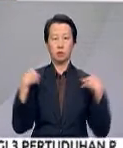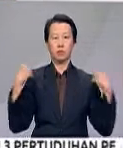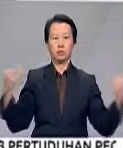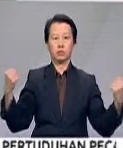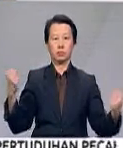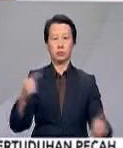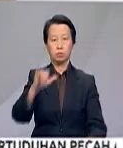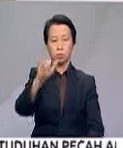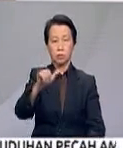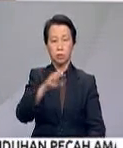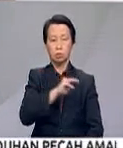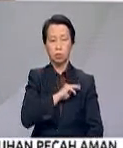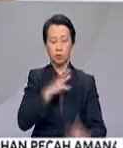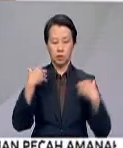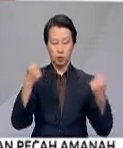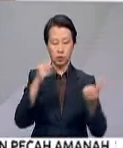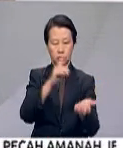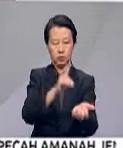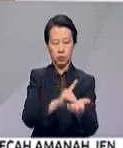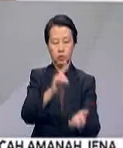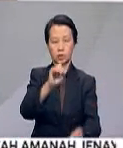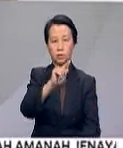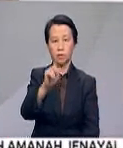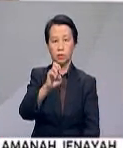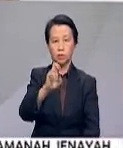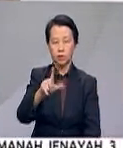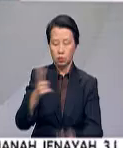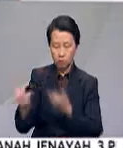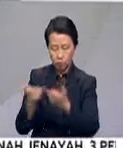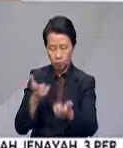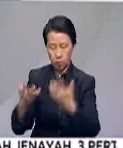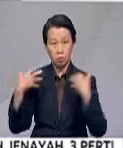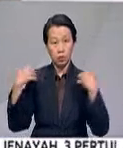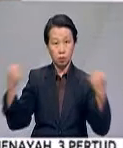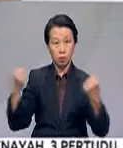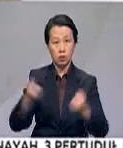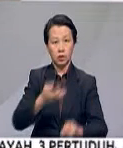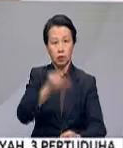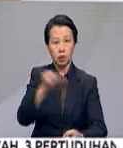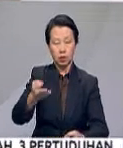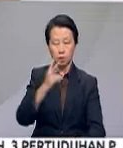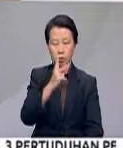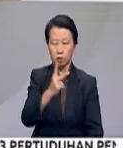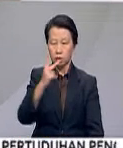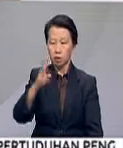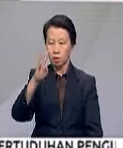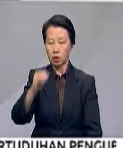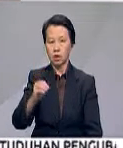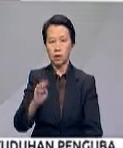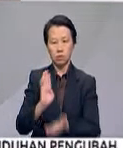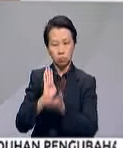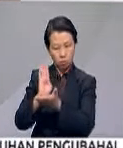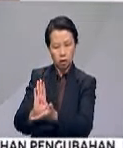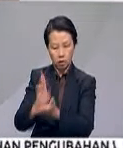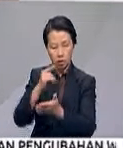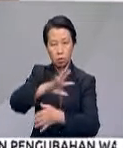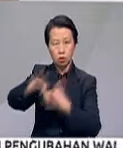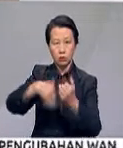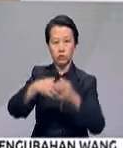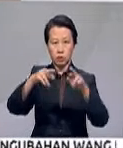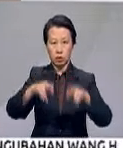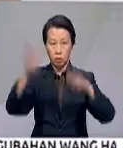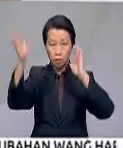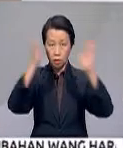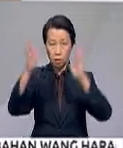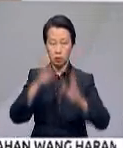Kesihatan. Ya, Menterinya Datuk Seri Dr. Zulkifli Ahmad berkata perkhidmatan kesihatan di fasiliti KKM adalah bersubsidi bagi seluruh rakyat